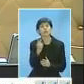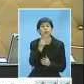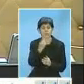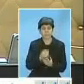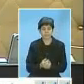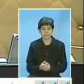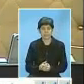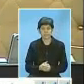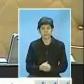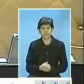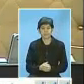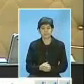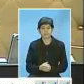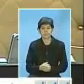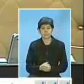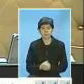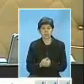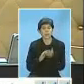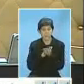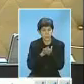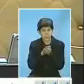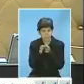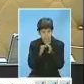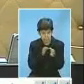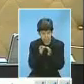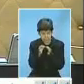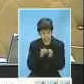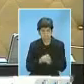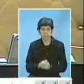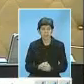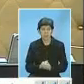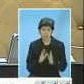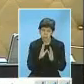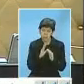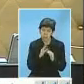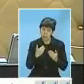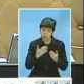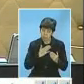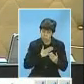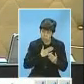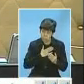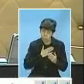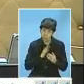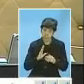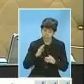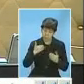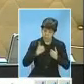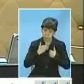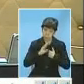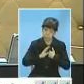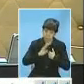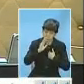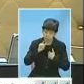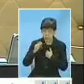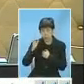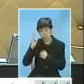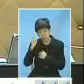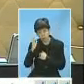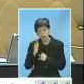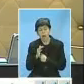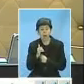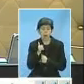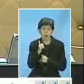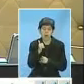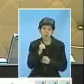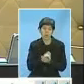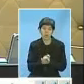ครับขออนุญาตอธิบายครับ เดี๋ยว1คุณประท้วงประธาน2ประท้วงผู้อภิปราย ครับ ประท้วงอ